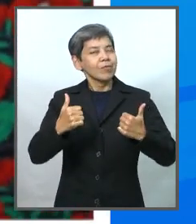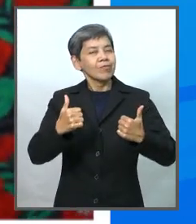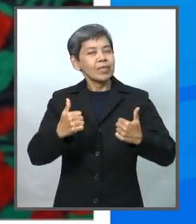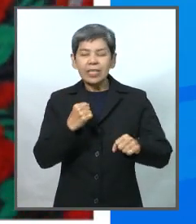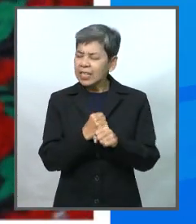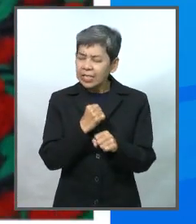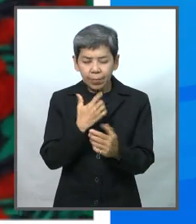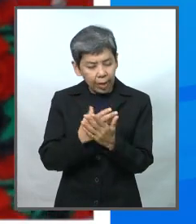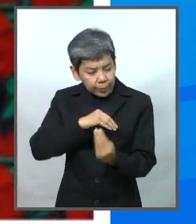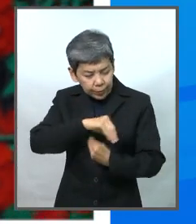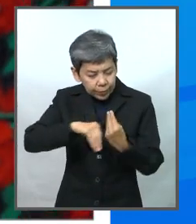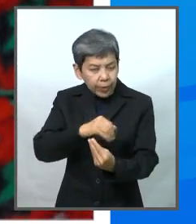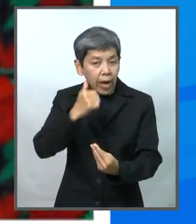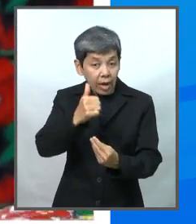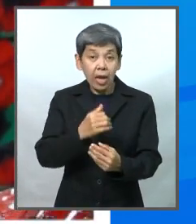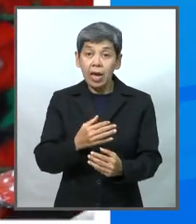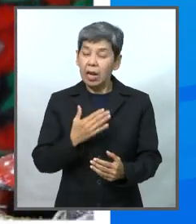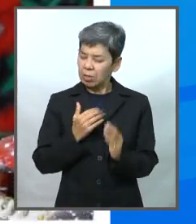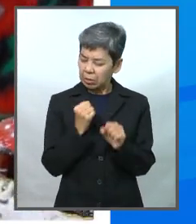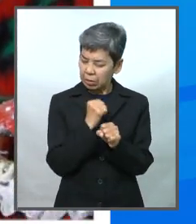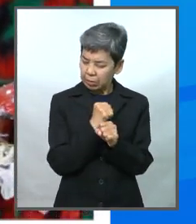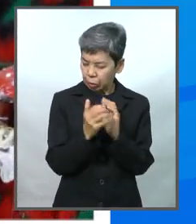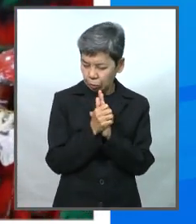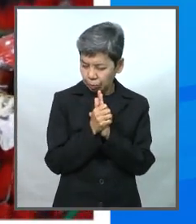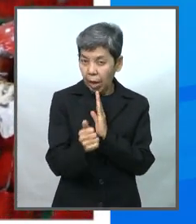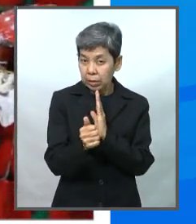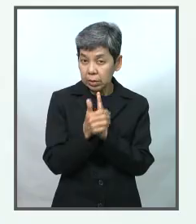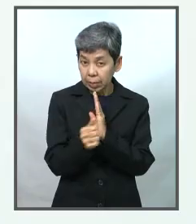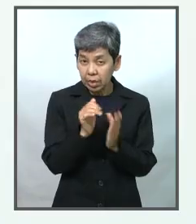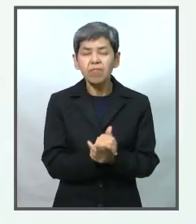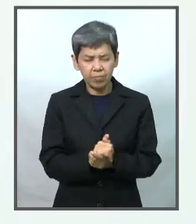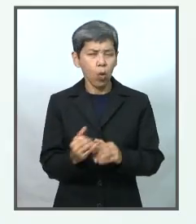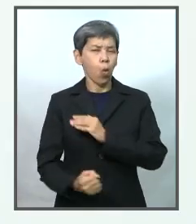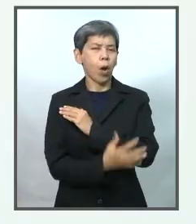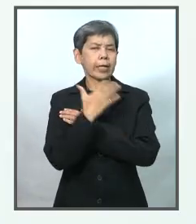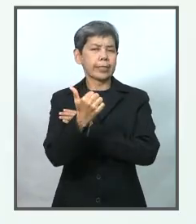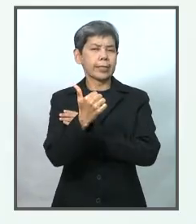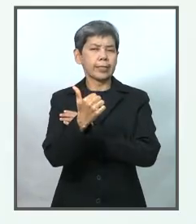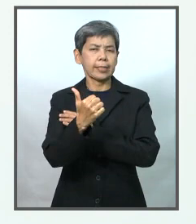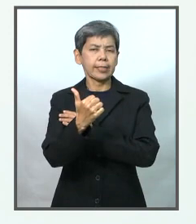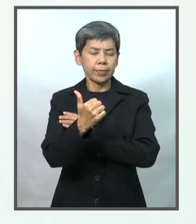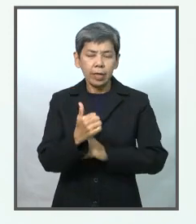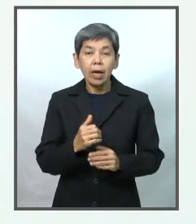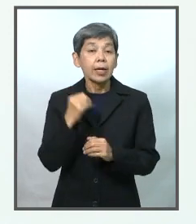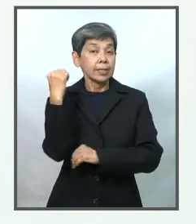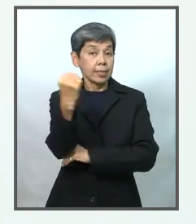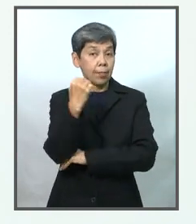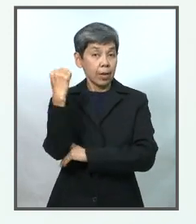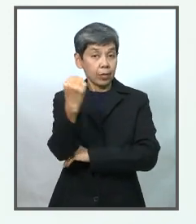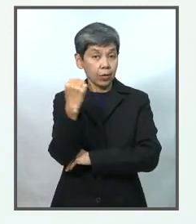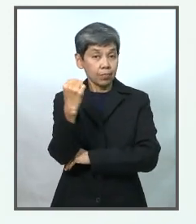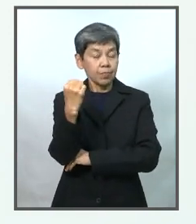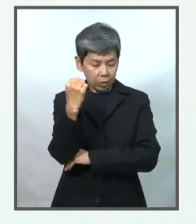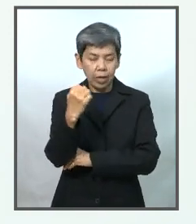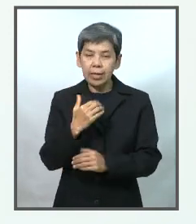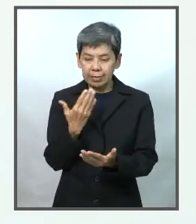ขทำให้มันเกิดรายได้ขึ้นมาให้ได้แล้วทำให้เชี่ยวชาญในเรื่องนั้นเนี่ยนะครับอันนี้เป็นโอกาสอันดีครับที่ว่าทางสภาสังคมสงเค